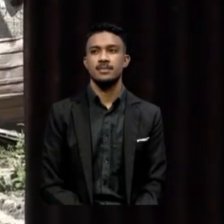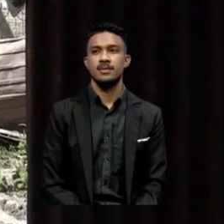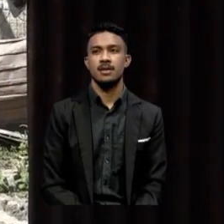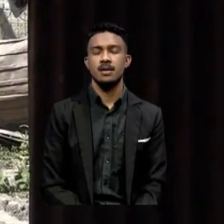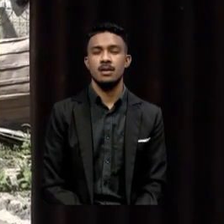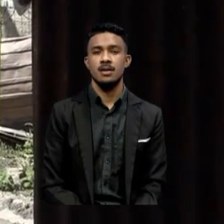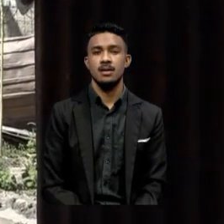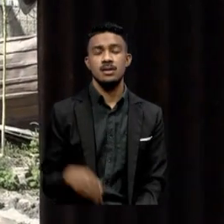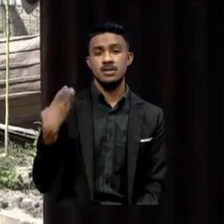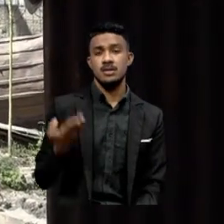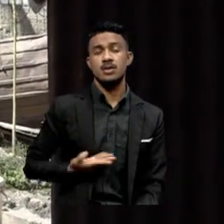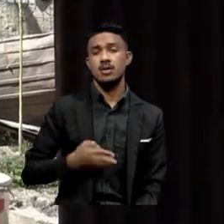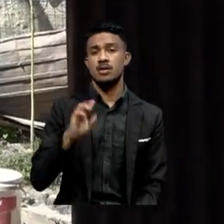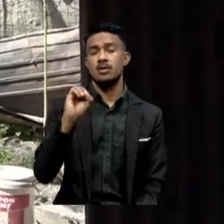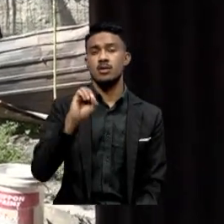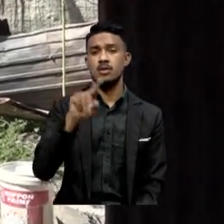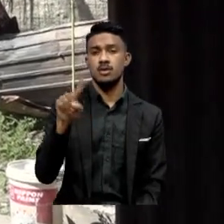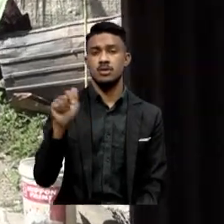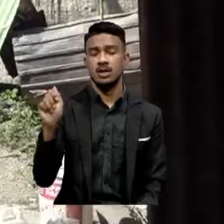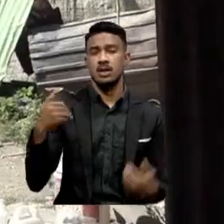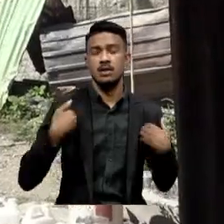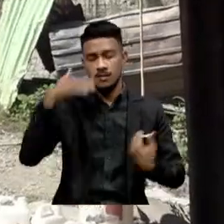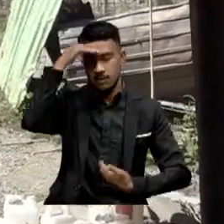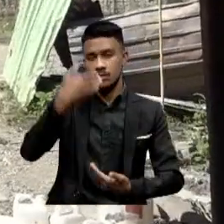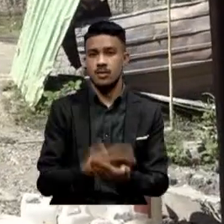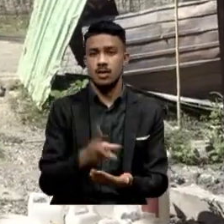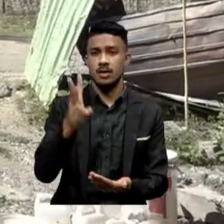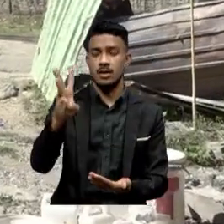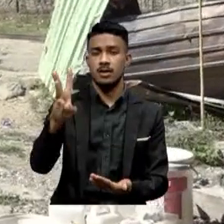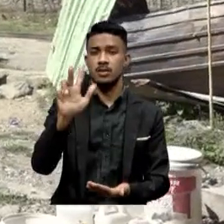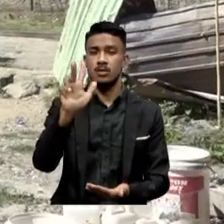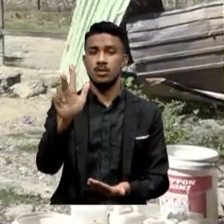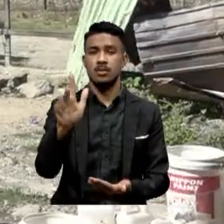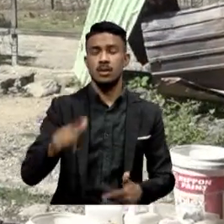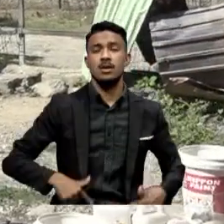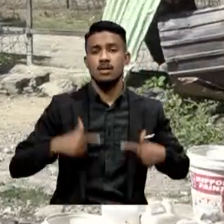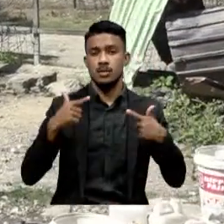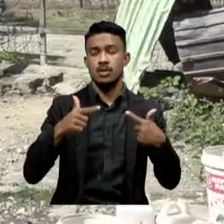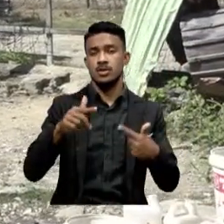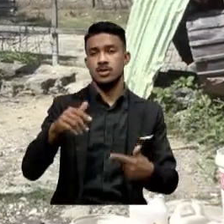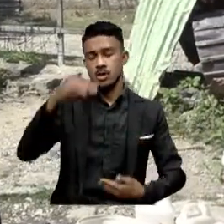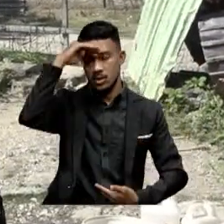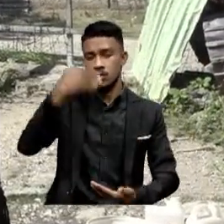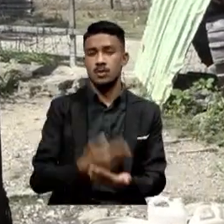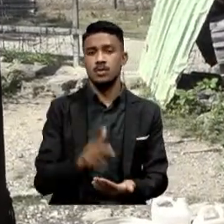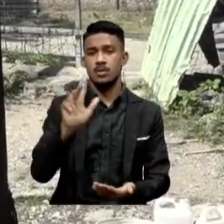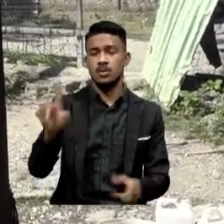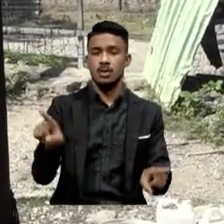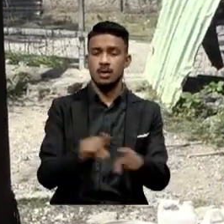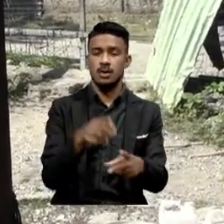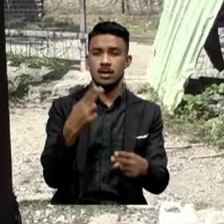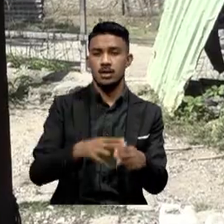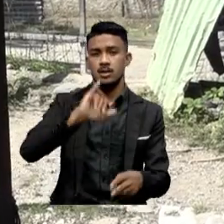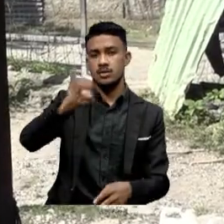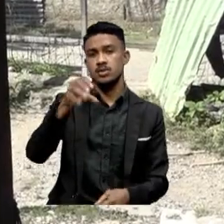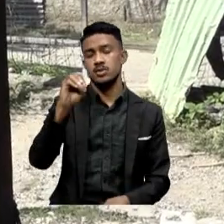Senyora Rosa iha oang nainen mai be nain tolu det Maximoris. Oan na intolu nemak, João da Silva, Filomeno de